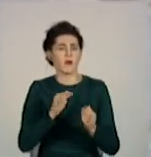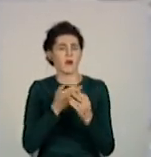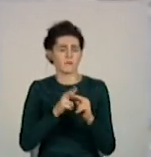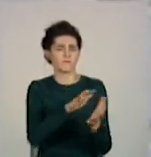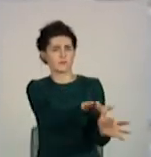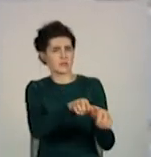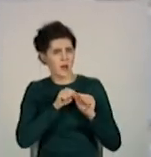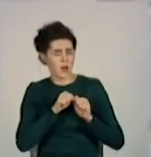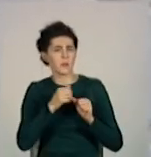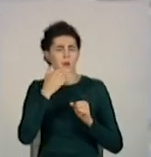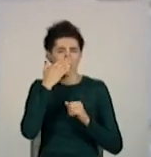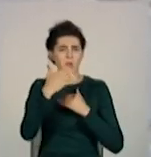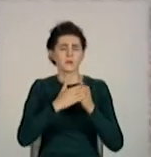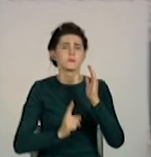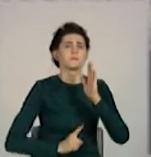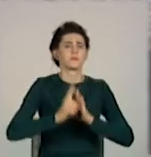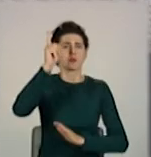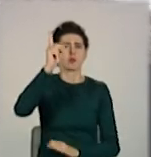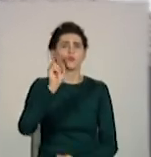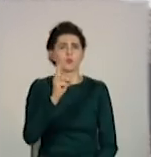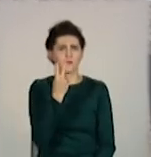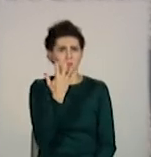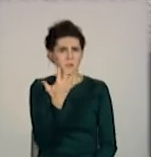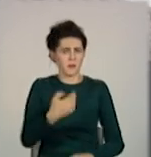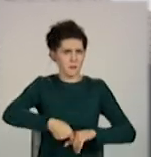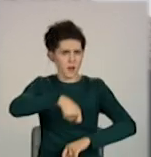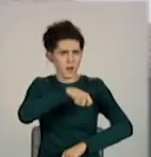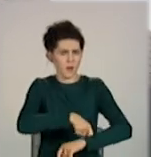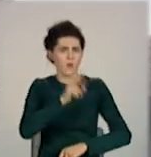на 25-метрову висоту знов хтось підіймається.